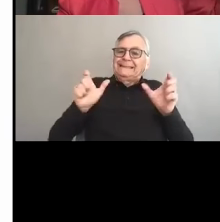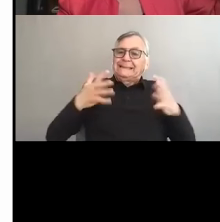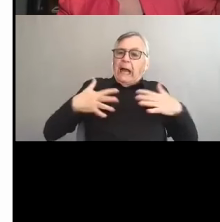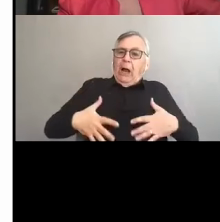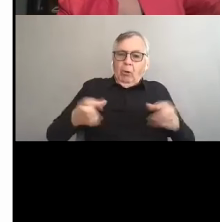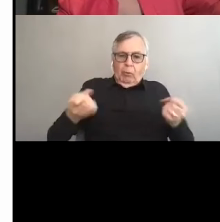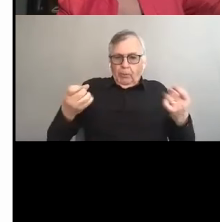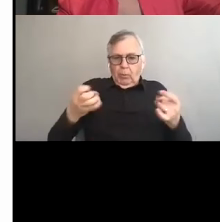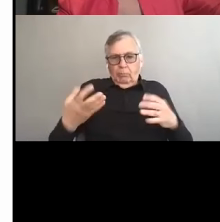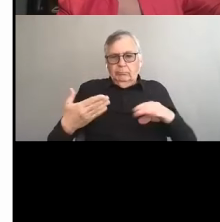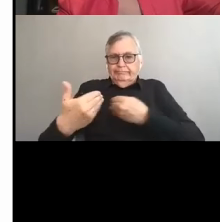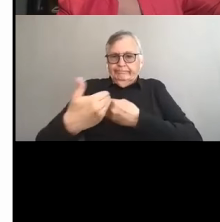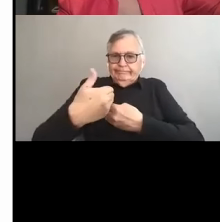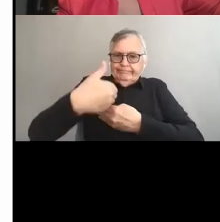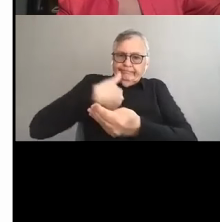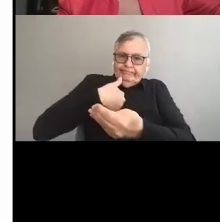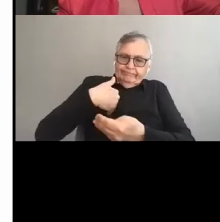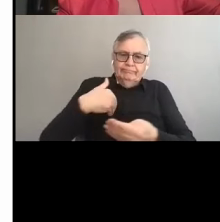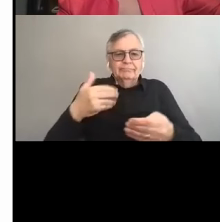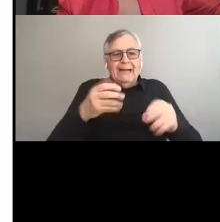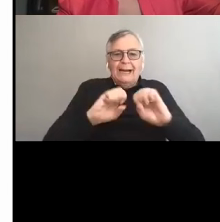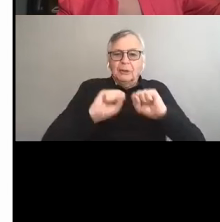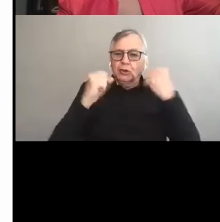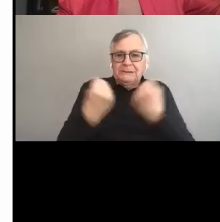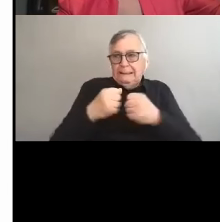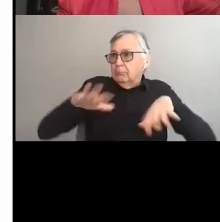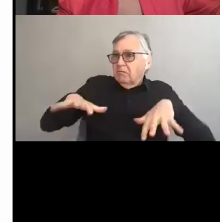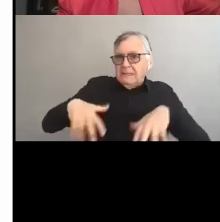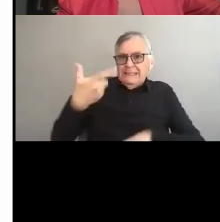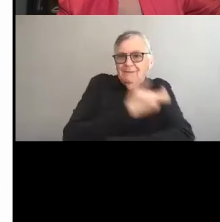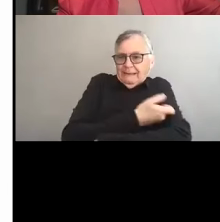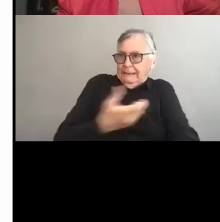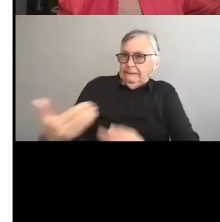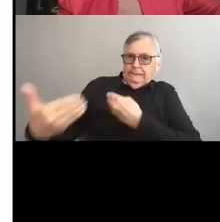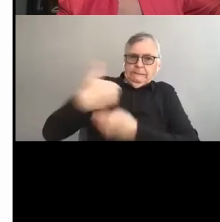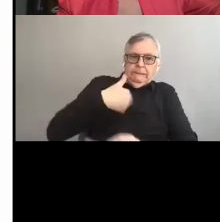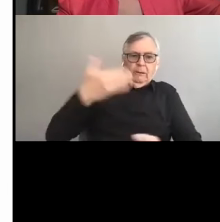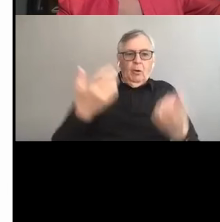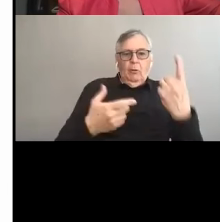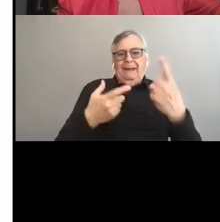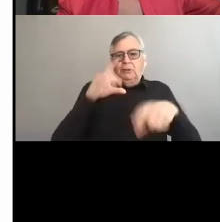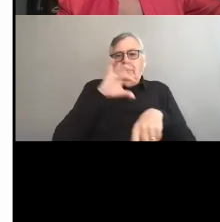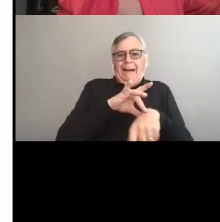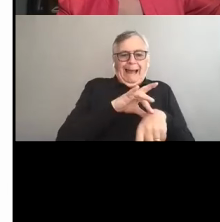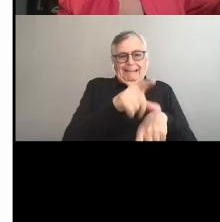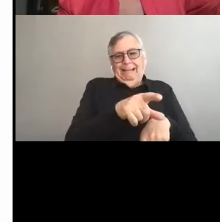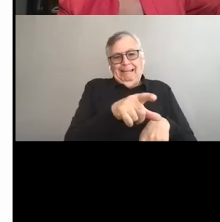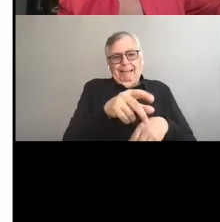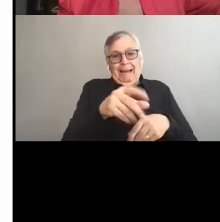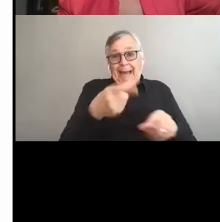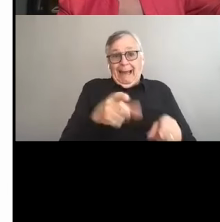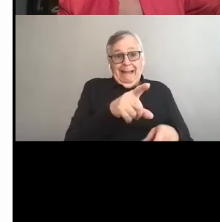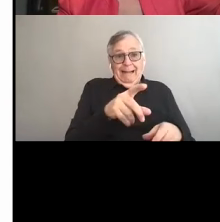coronavirus, il arrive, il rentre dans notre société, on n'était pas immunisé. Là, il arrive, donc une personne qui se fait infecter, là,